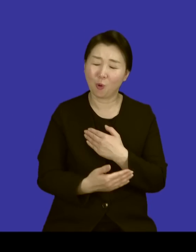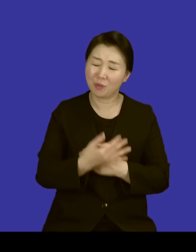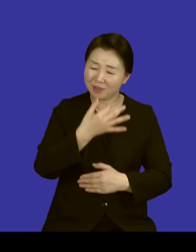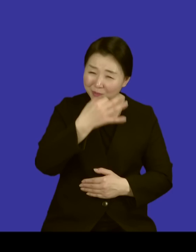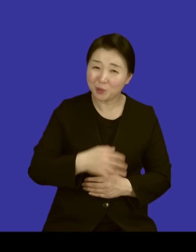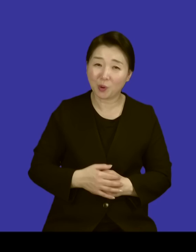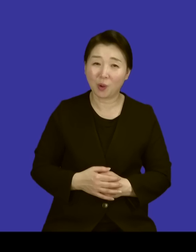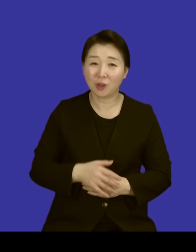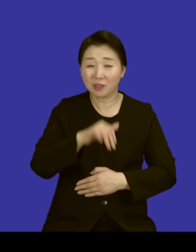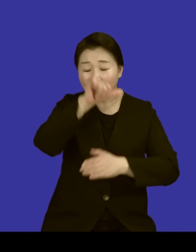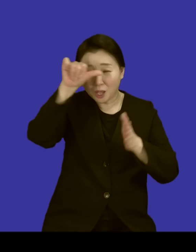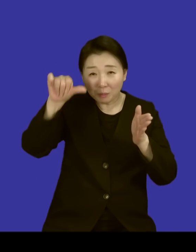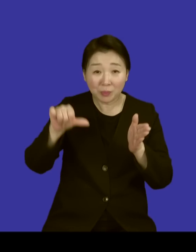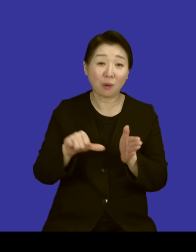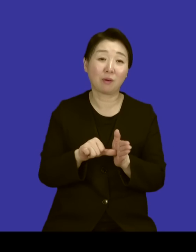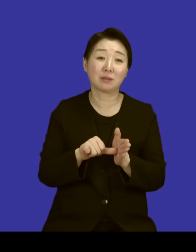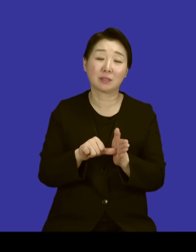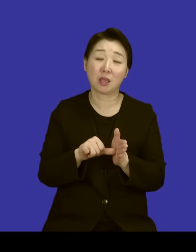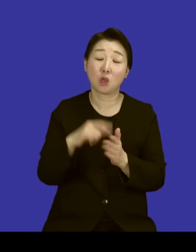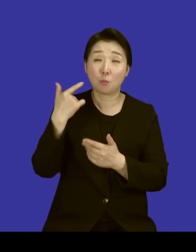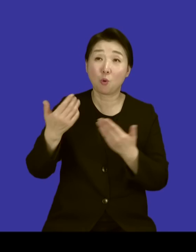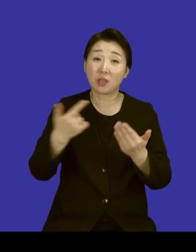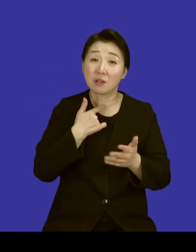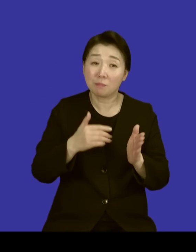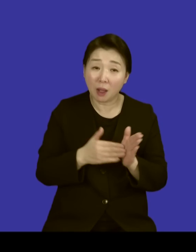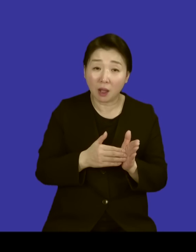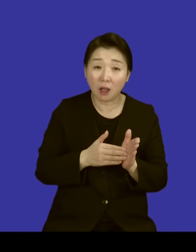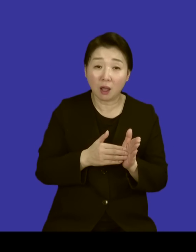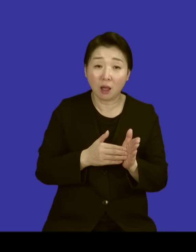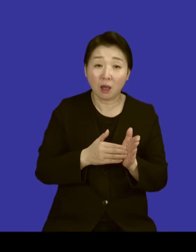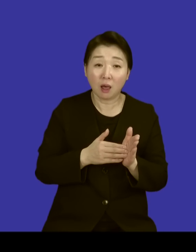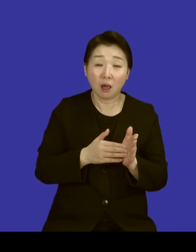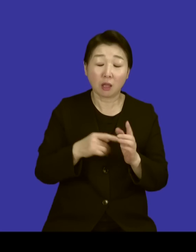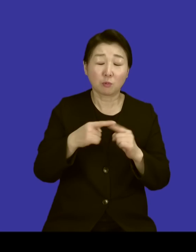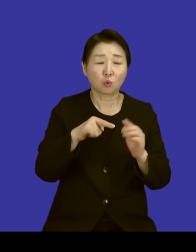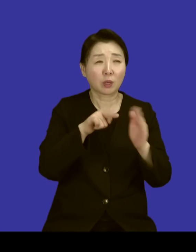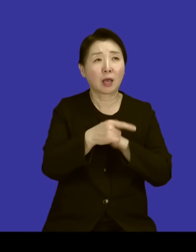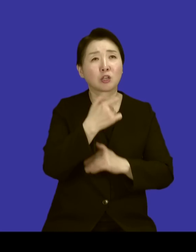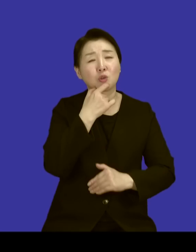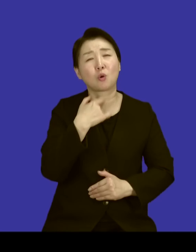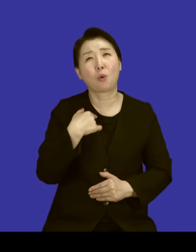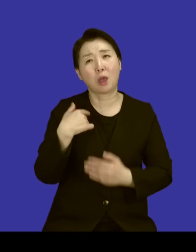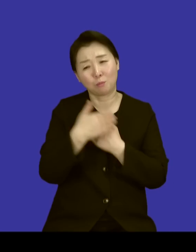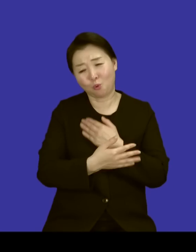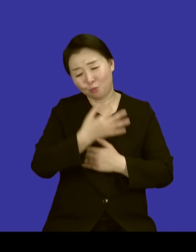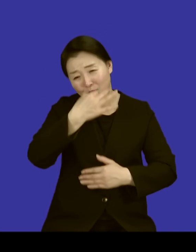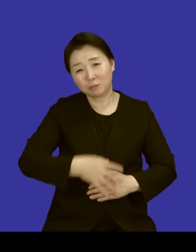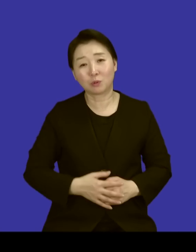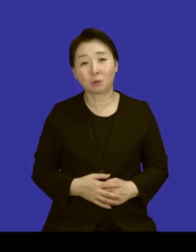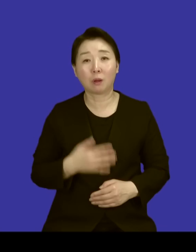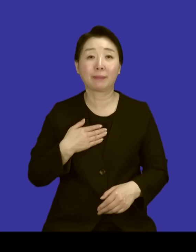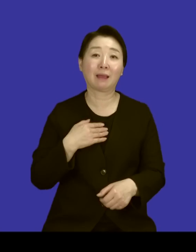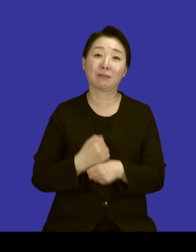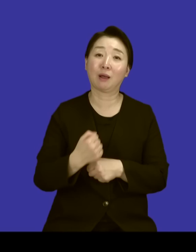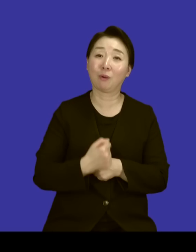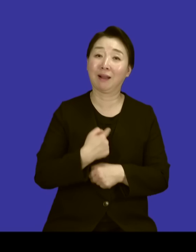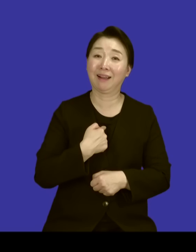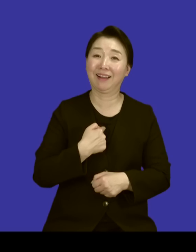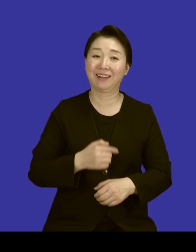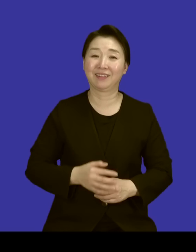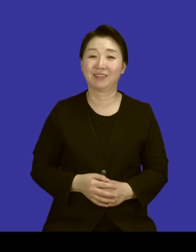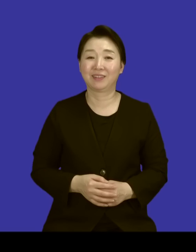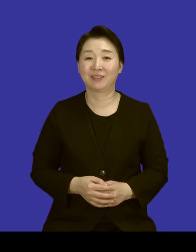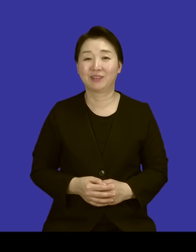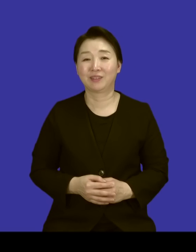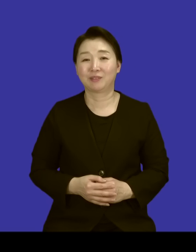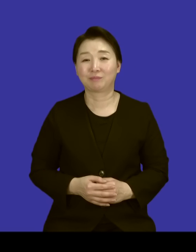제가 평생을 교회 간 사람이고 근데 교회가 하기 싫어지더라고요. 몸이 힘드니까. 예. 예. 너무 당황스러운 경험이었어요. 교회를 예. 못